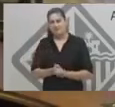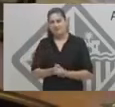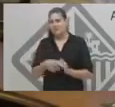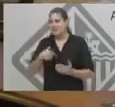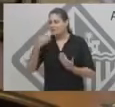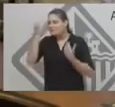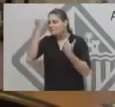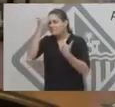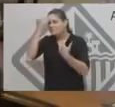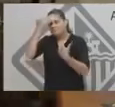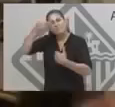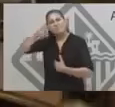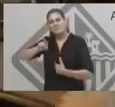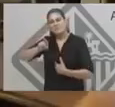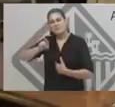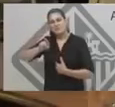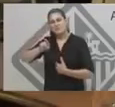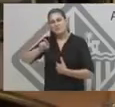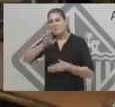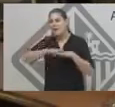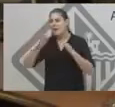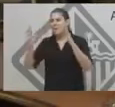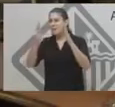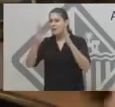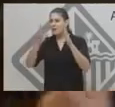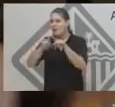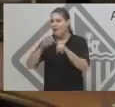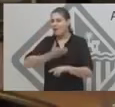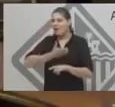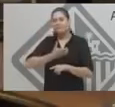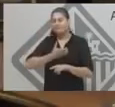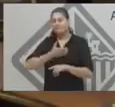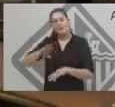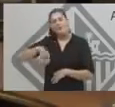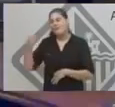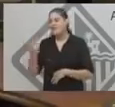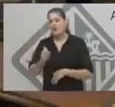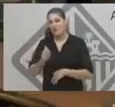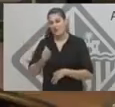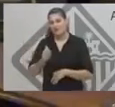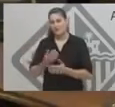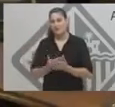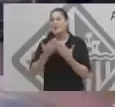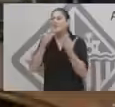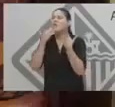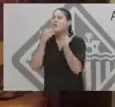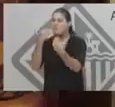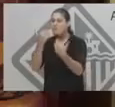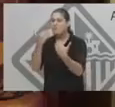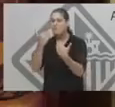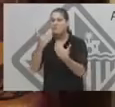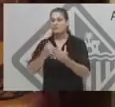millor, no solament en el teu periodi com a alcalde, sinó al llarg de tota la teua vida. Moltes gràcies.